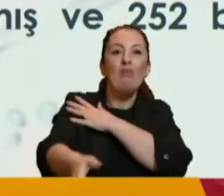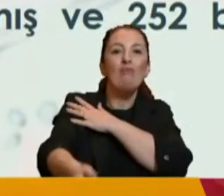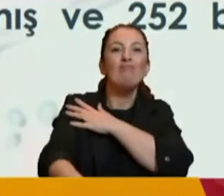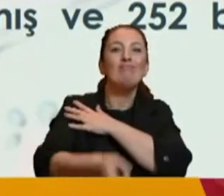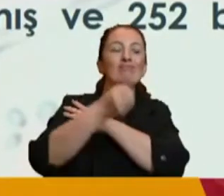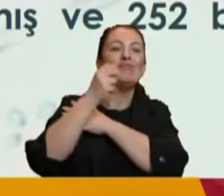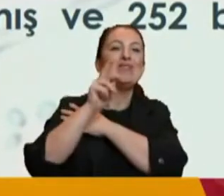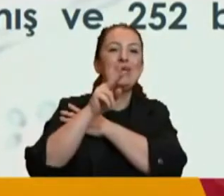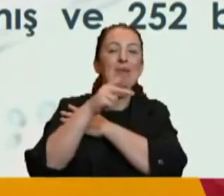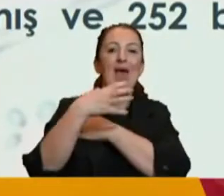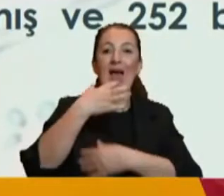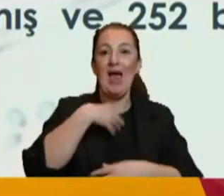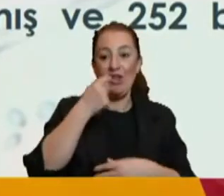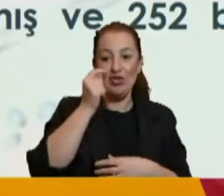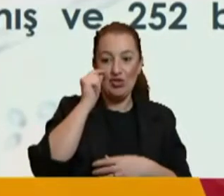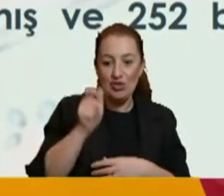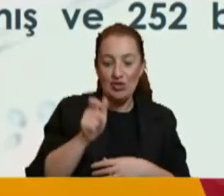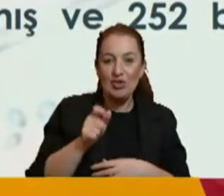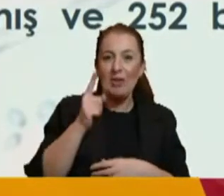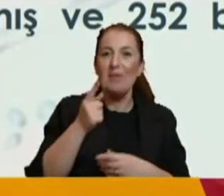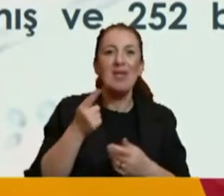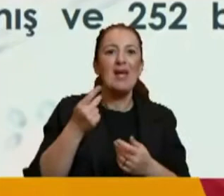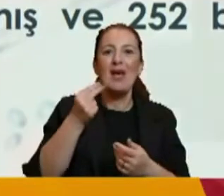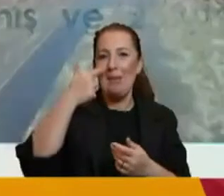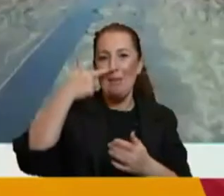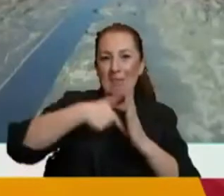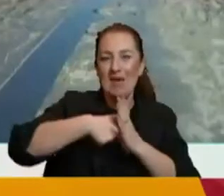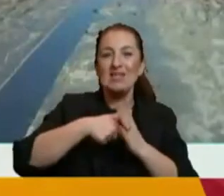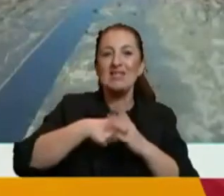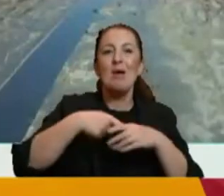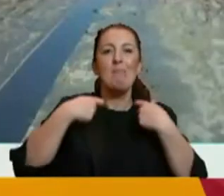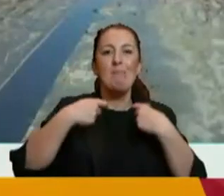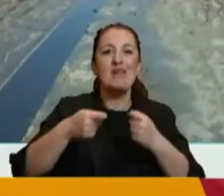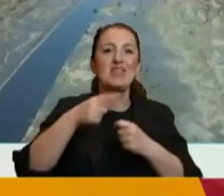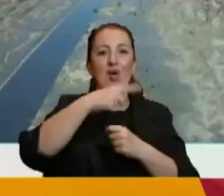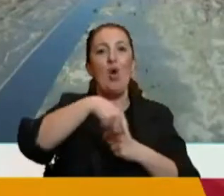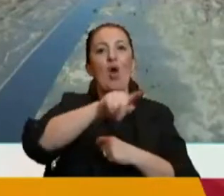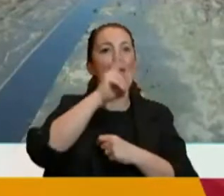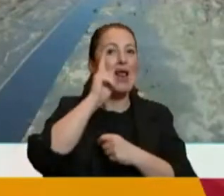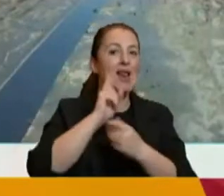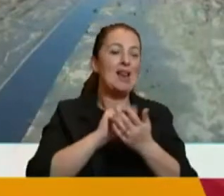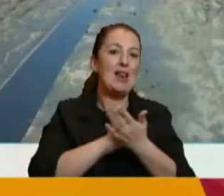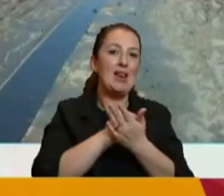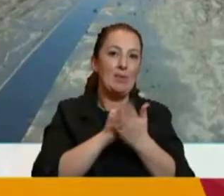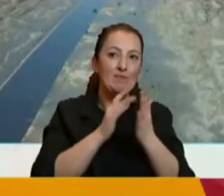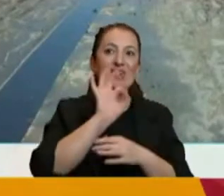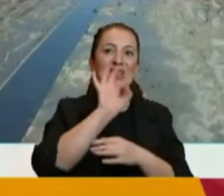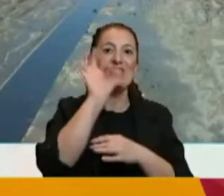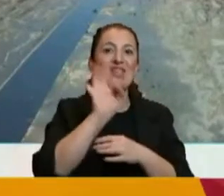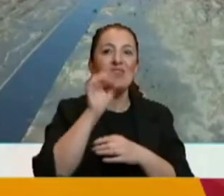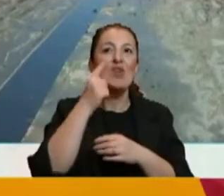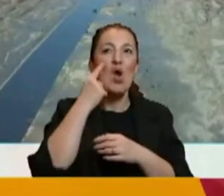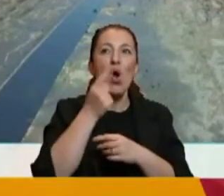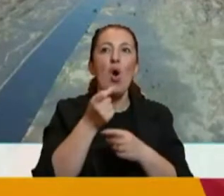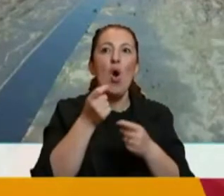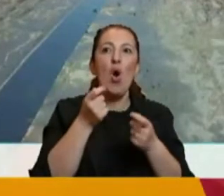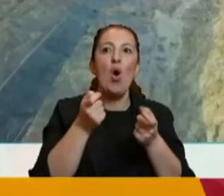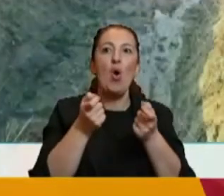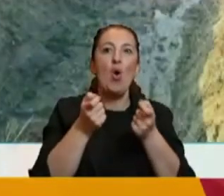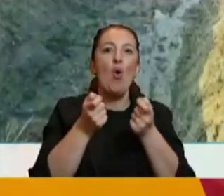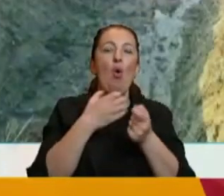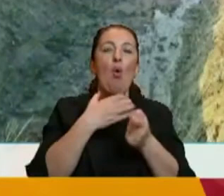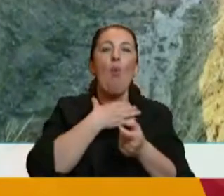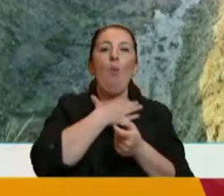personelimiz de sadece bir yakıt masrafı yla bu Dereleri temizliyoruz Silivri boğluca Dere temizliği